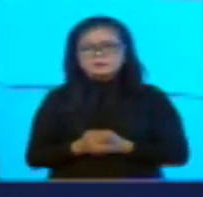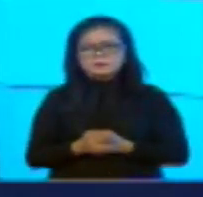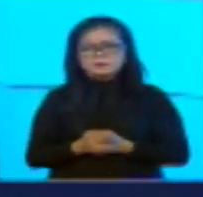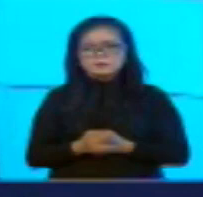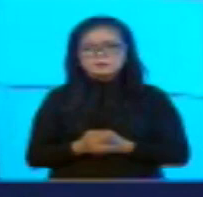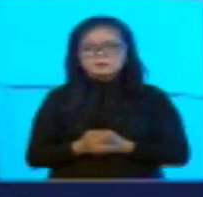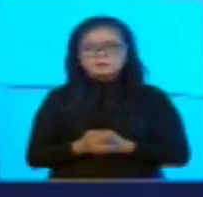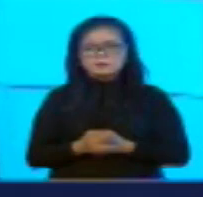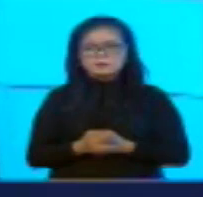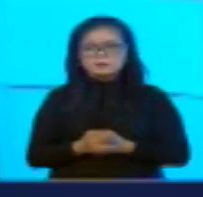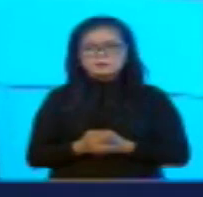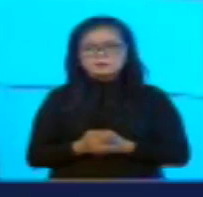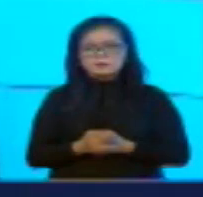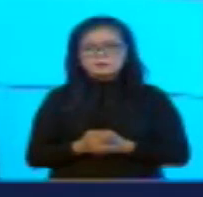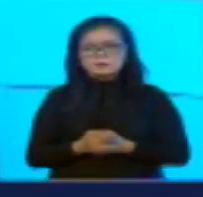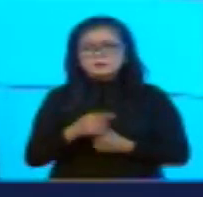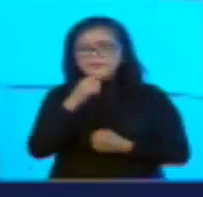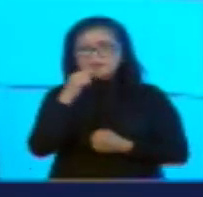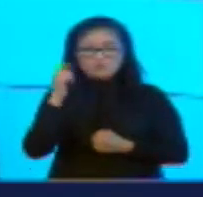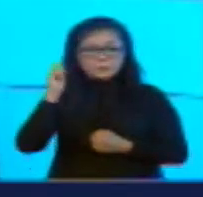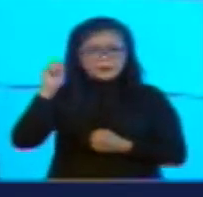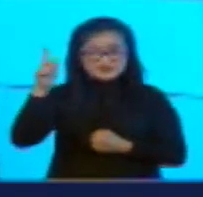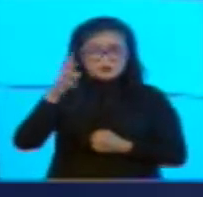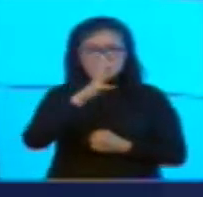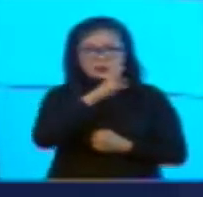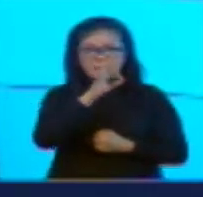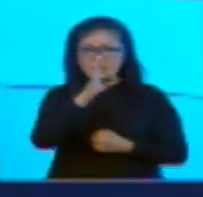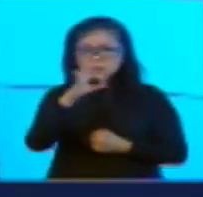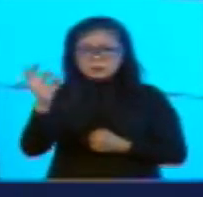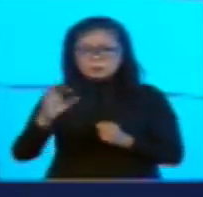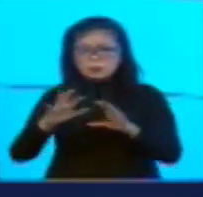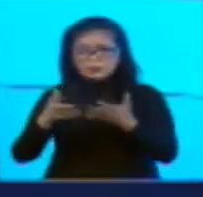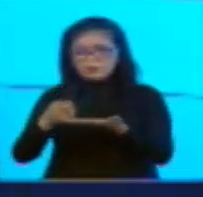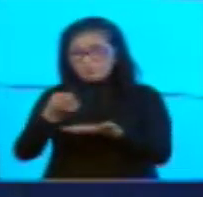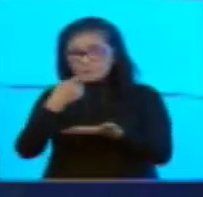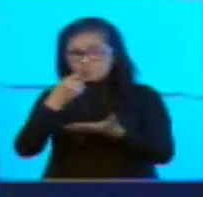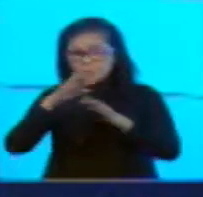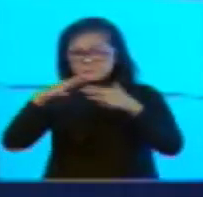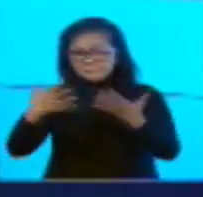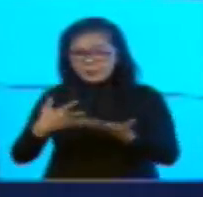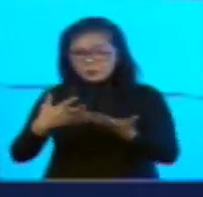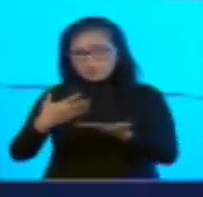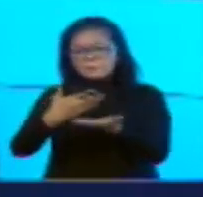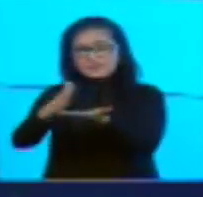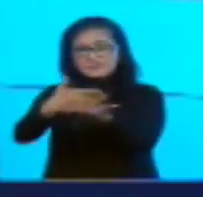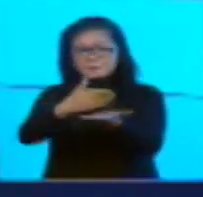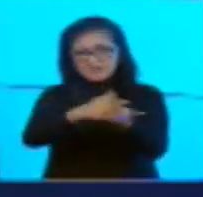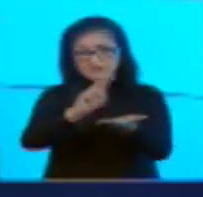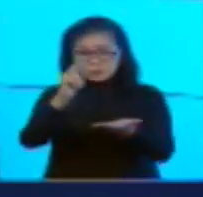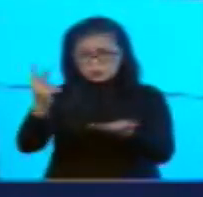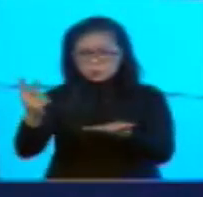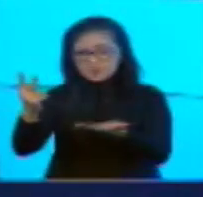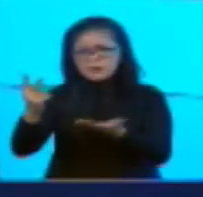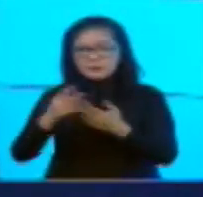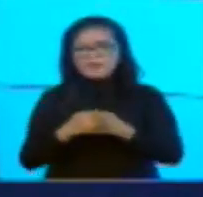kasih. Minggu depan 300 ribu paket obat lanjutan yang kedua akan diteruskan pemberiannya untuk mempermudah akses obat